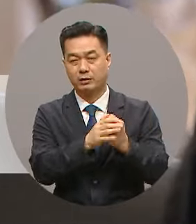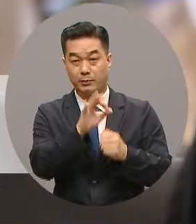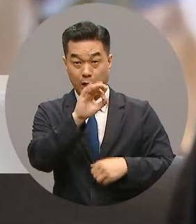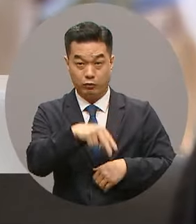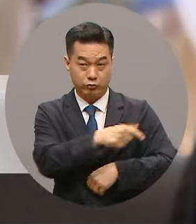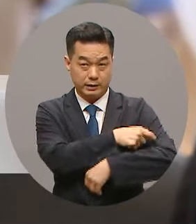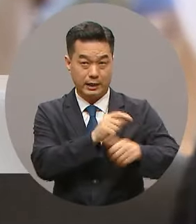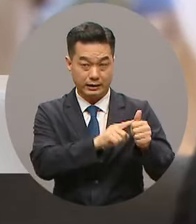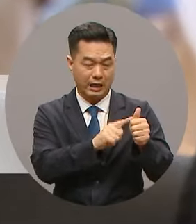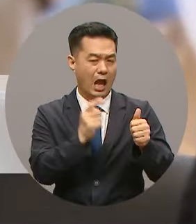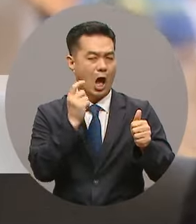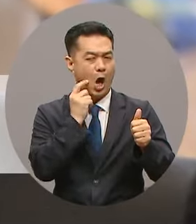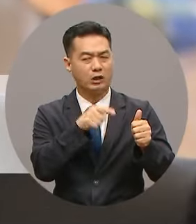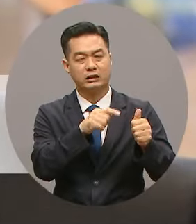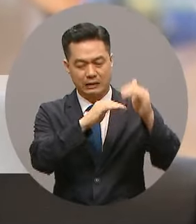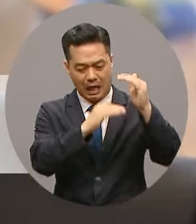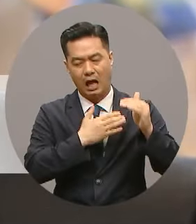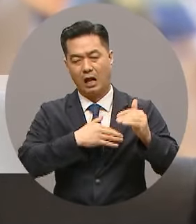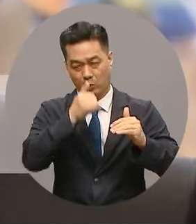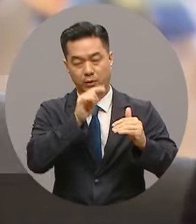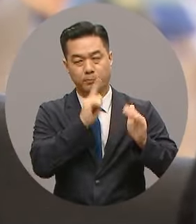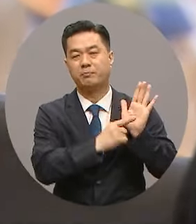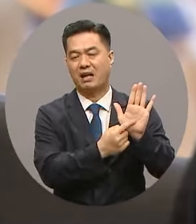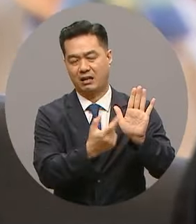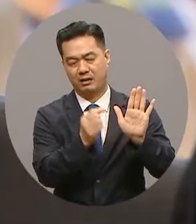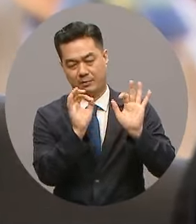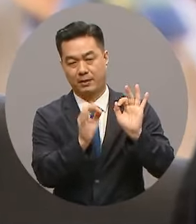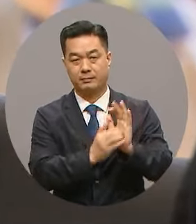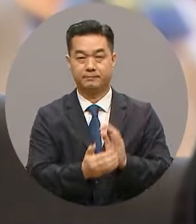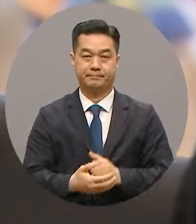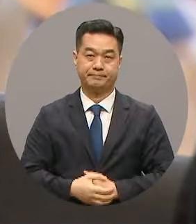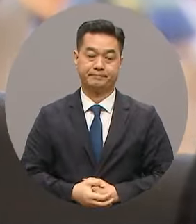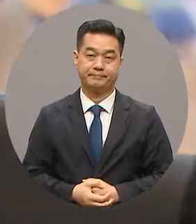이사장이 거짓인 걸 알고 말했다고 판단했습니다